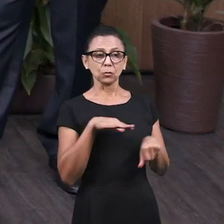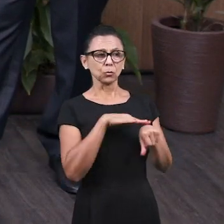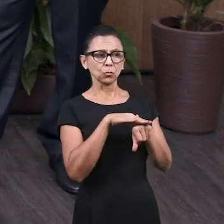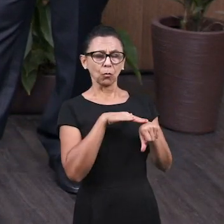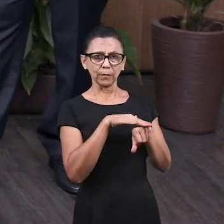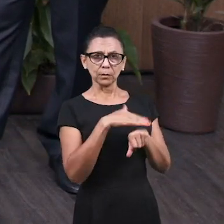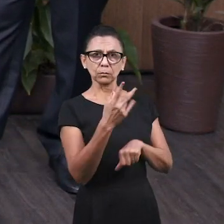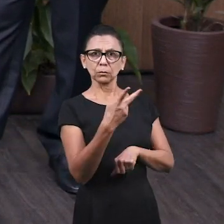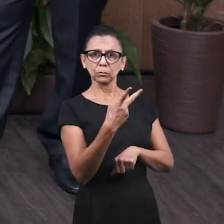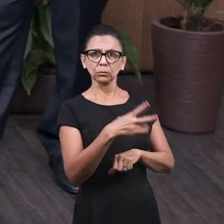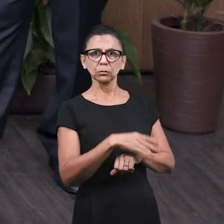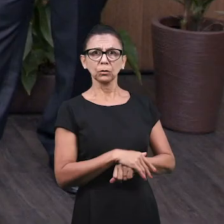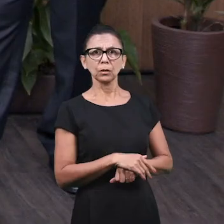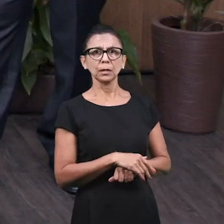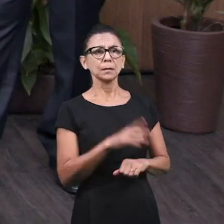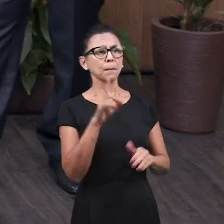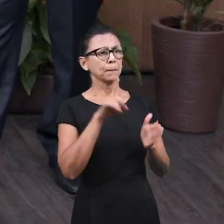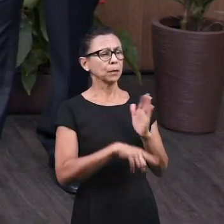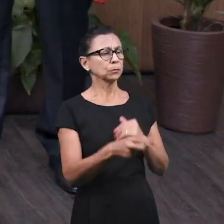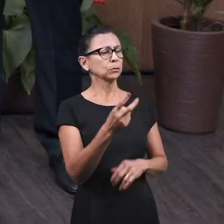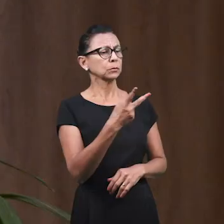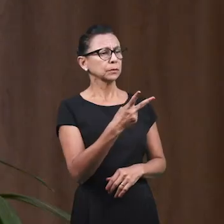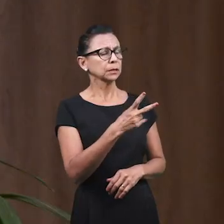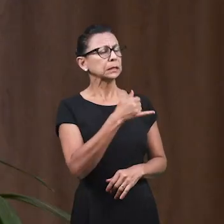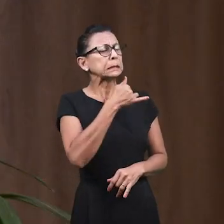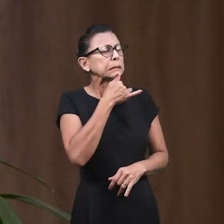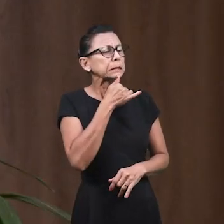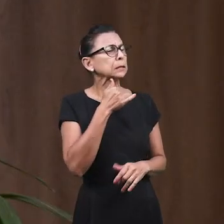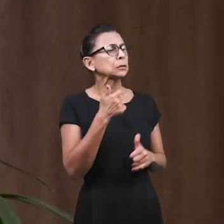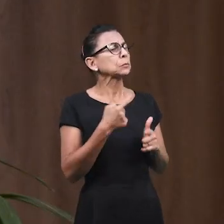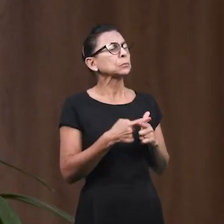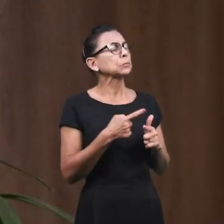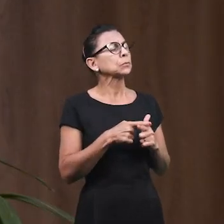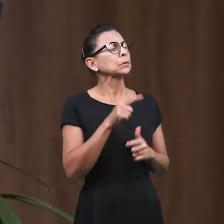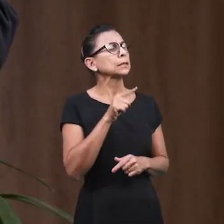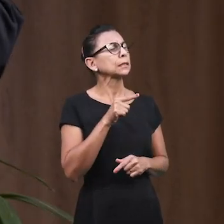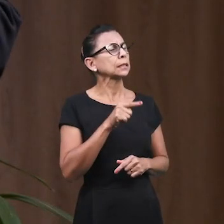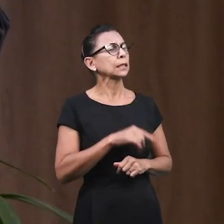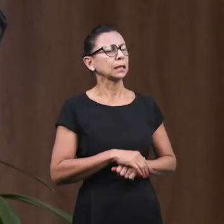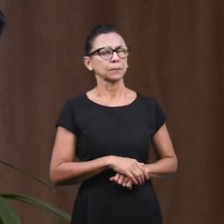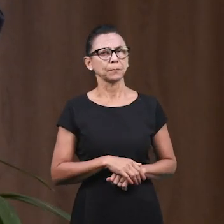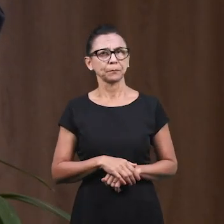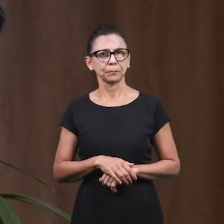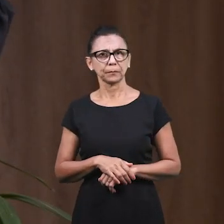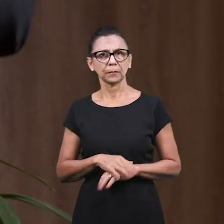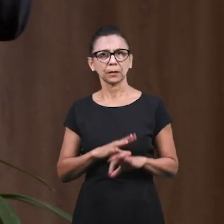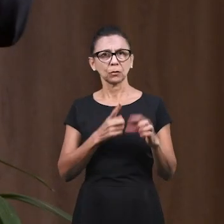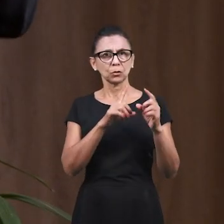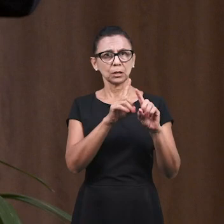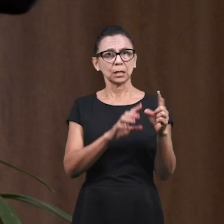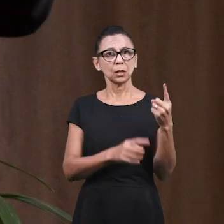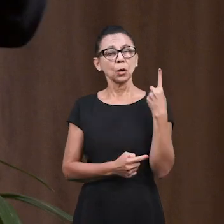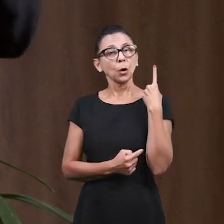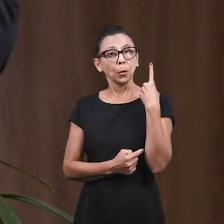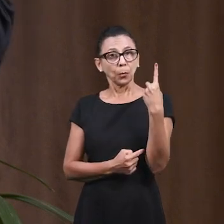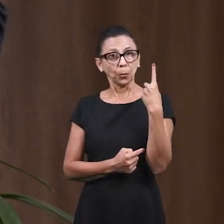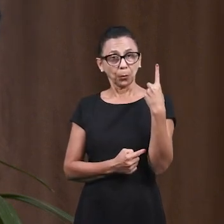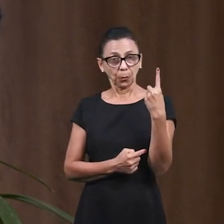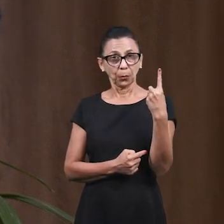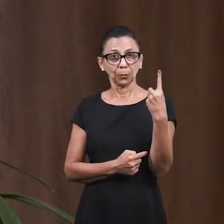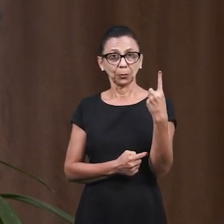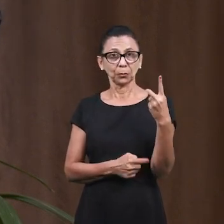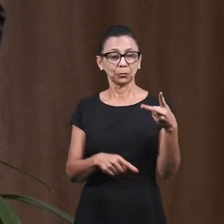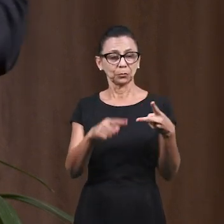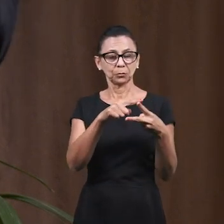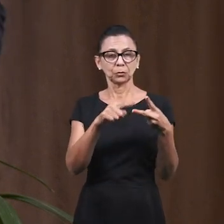спрашивал их, почему вы печальны. И в этот момент один из двух учеников,